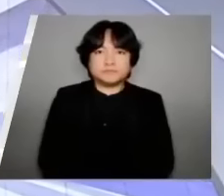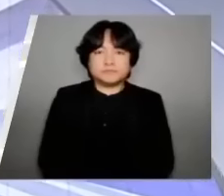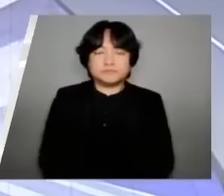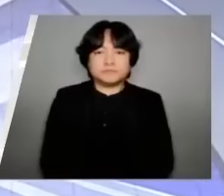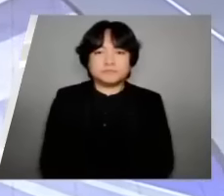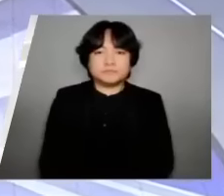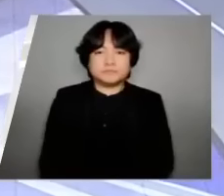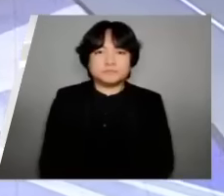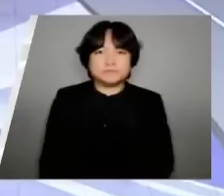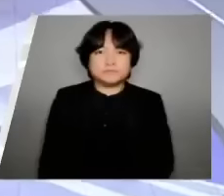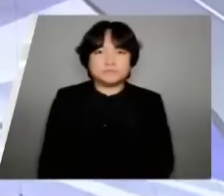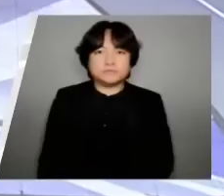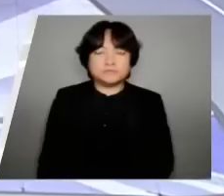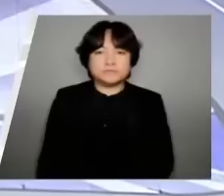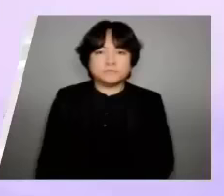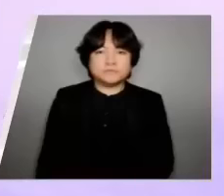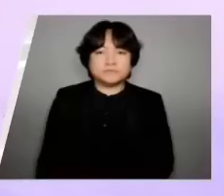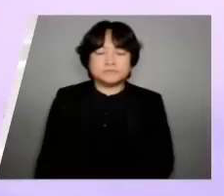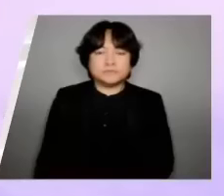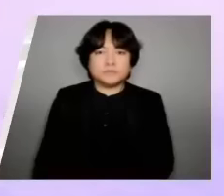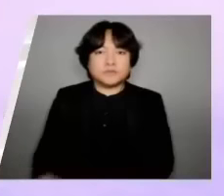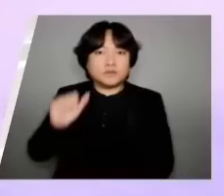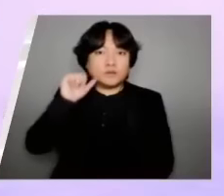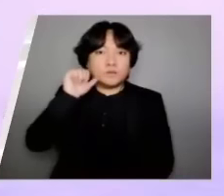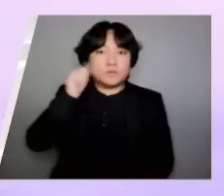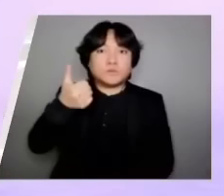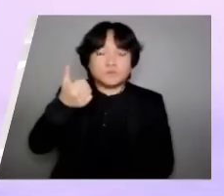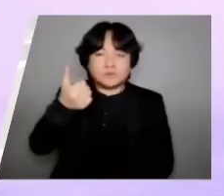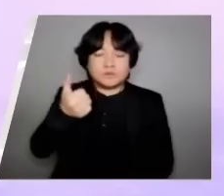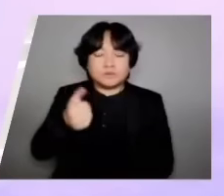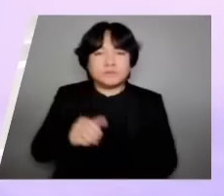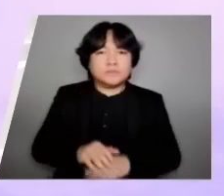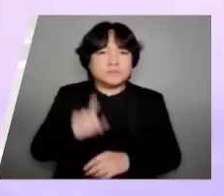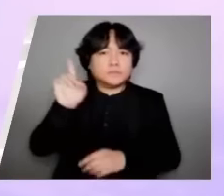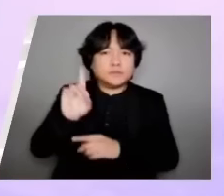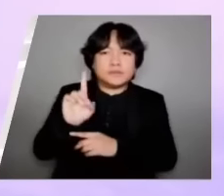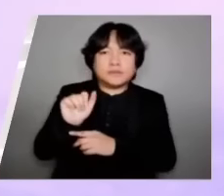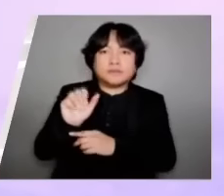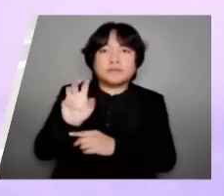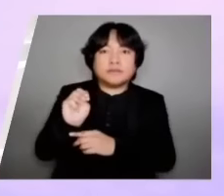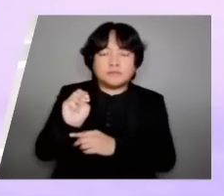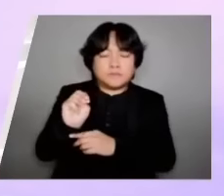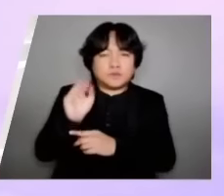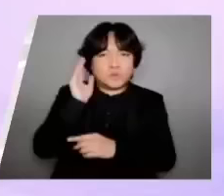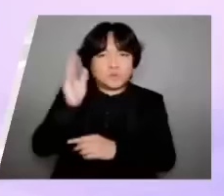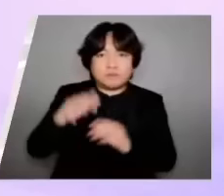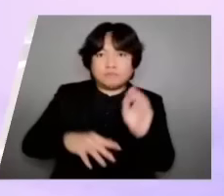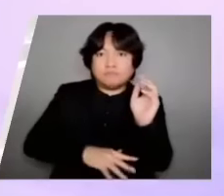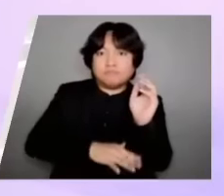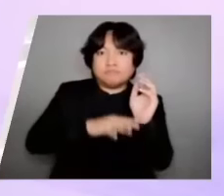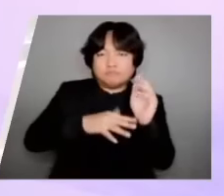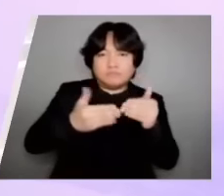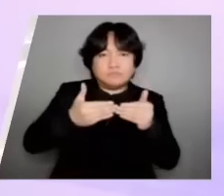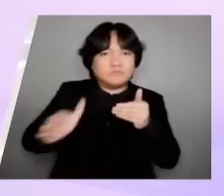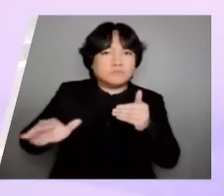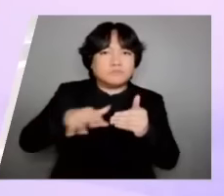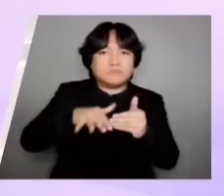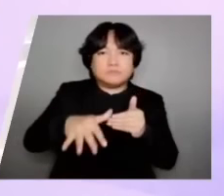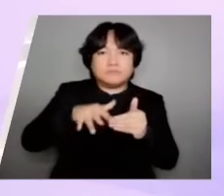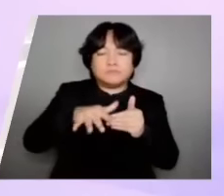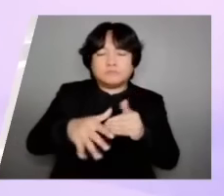Inaasahang magpapakawala ng tubig bukas ang Magat Dam kasunod ng ulang ibinuhos ng bagyong Enteng. Patuloy naman ang paghahanap sa isang mangingisda sa